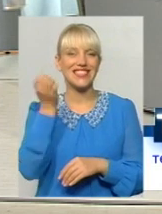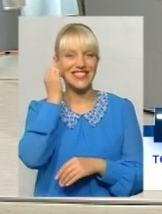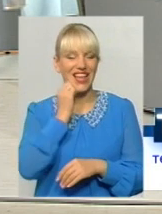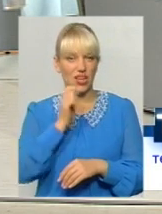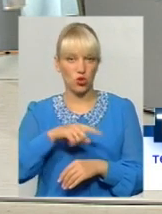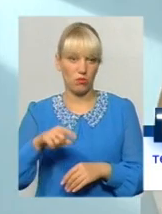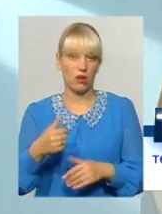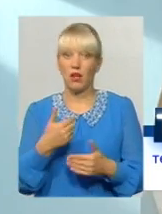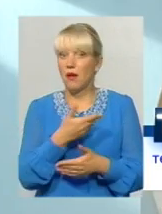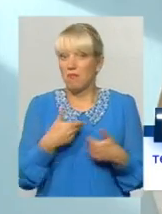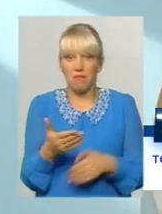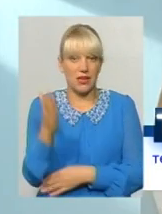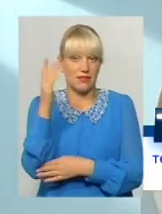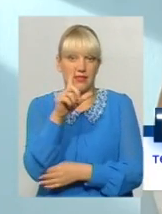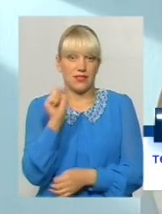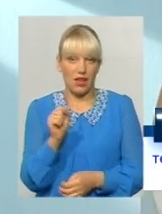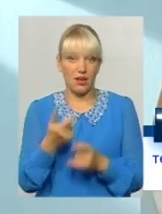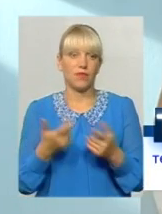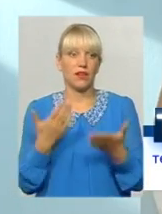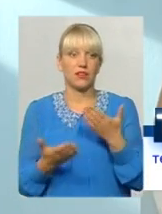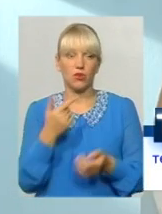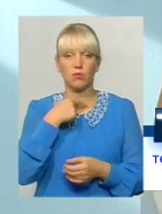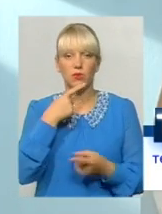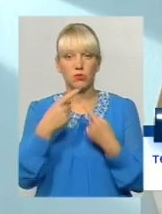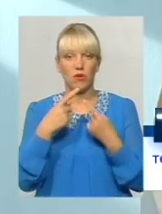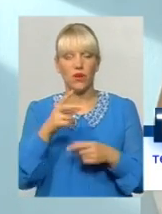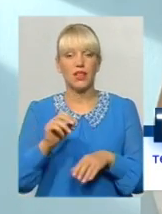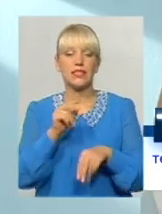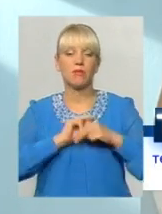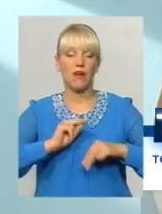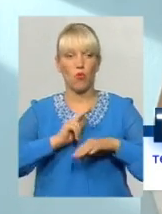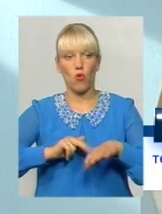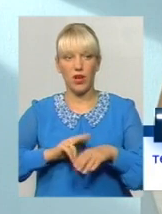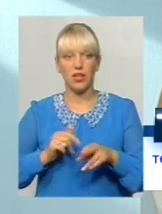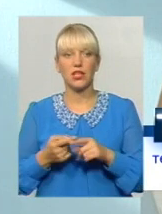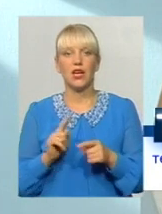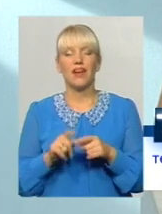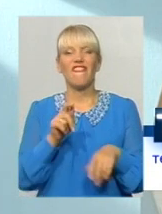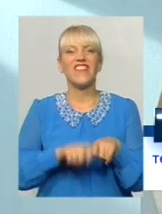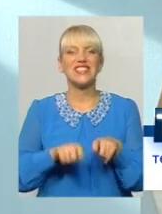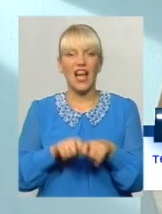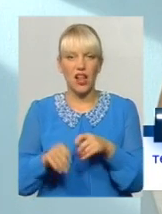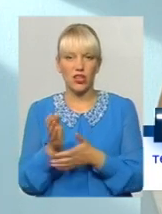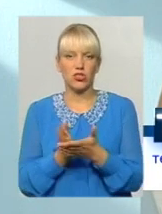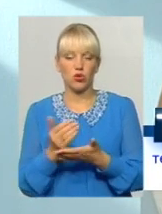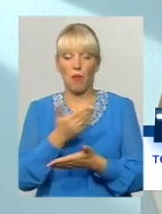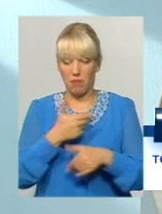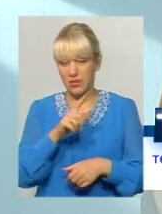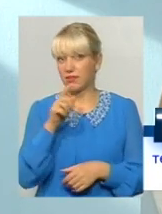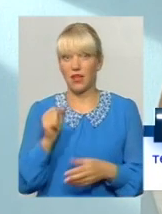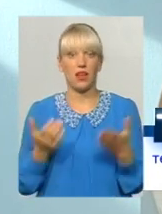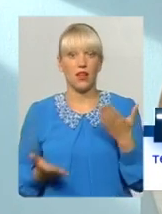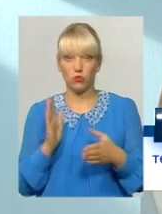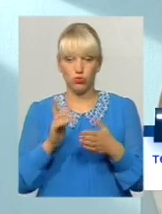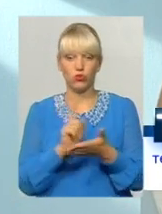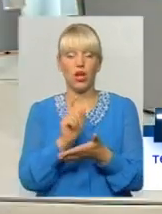за. Ми розмовляли, в принципі, з працівниками поліції, з відповідними фіскальними службами, все. Ми за, тільки щоб... Чому? Якщо буде